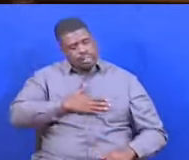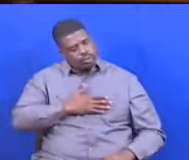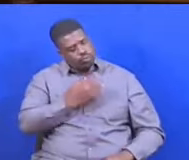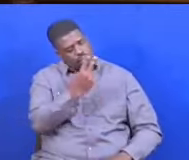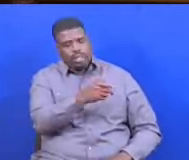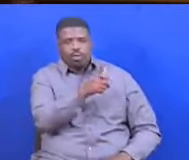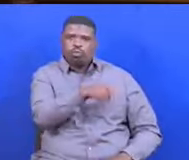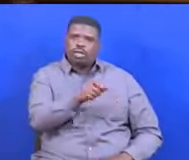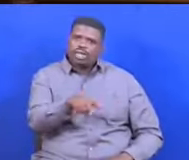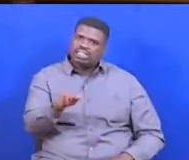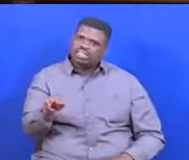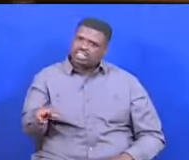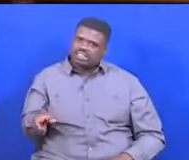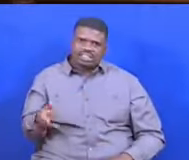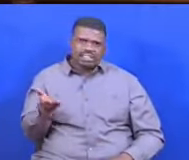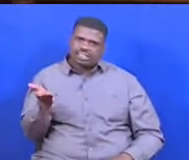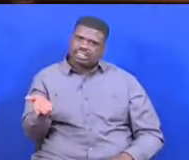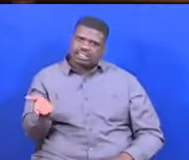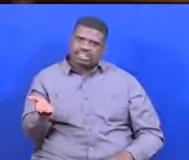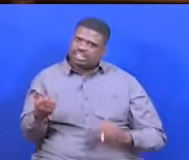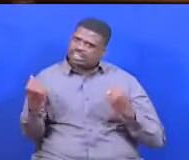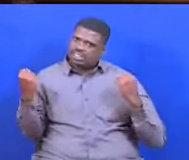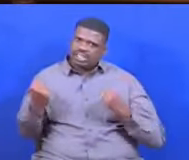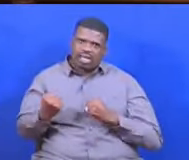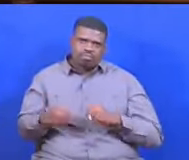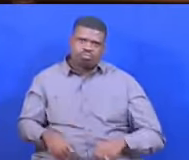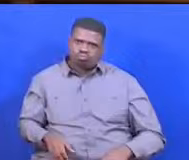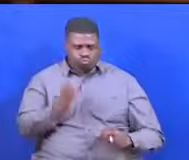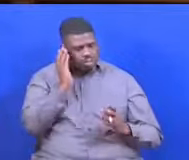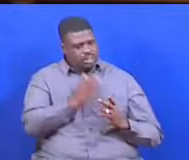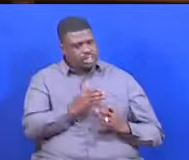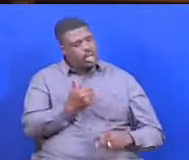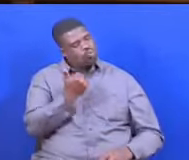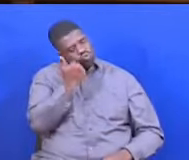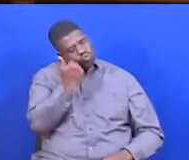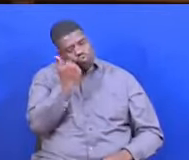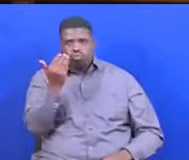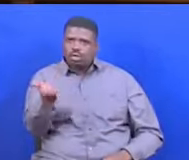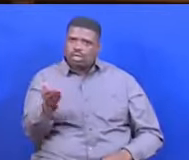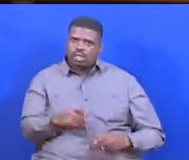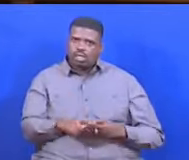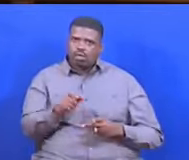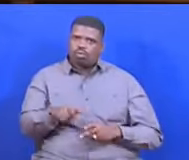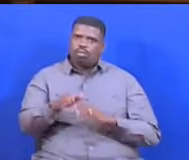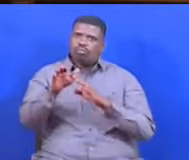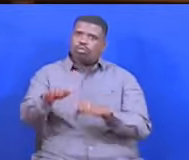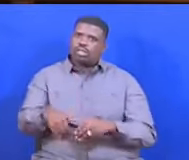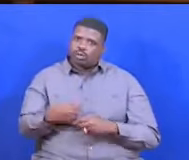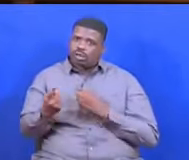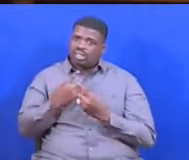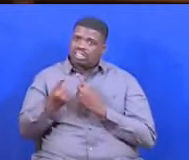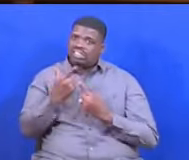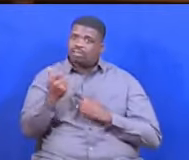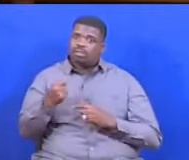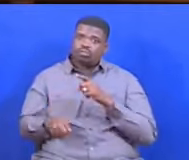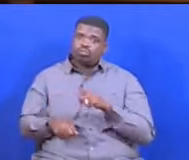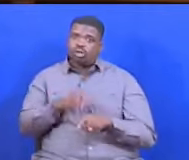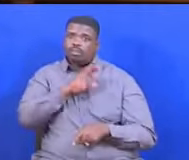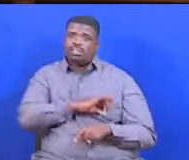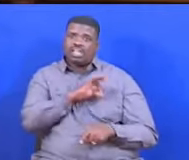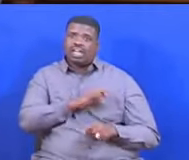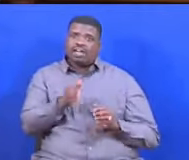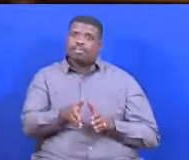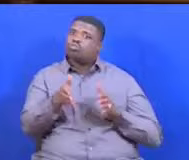wabunge wanatupa tabu kwa ajili ya kuugua. Wabunge watu wanasema tu wana mishahara